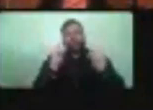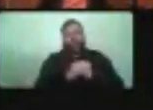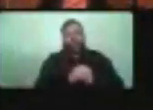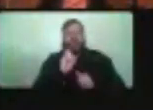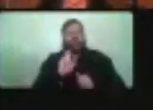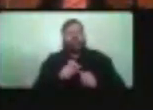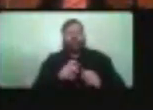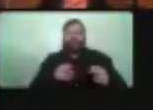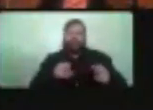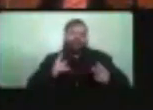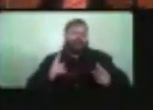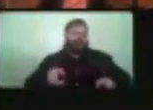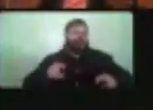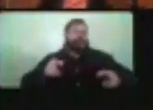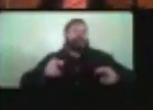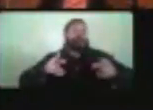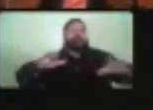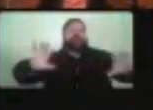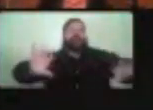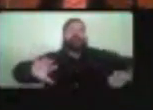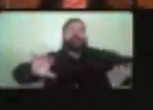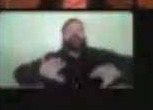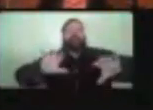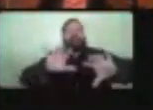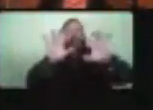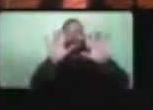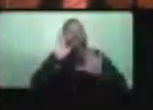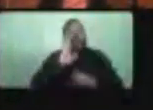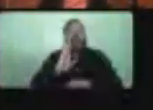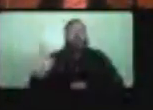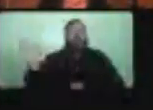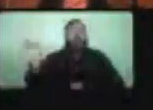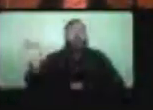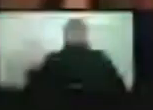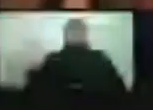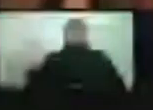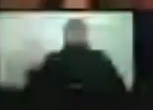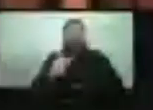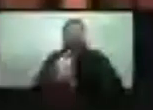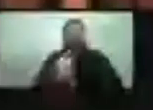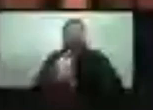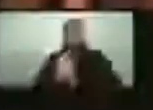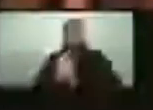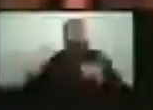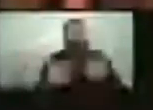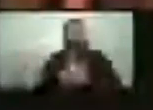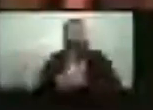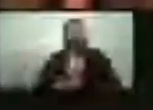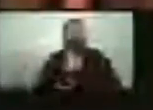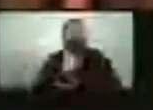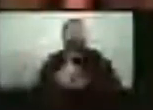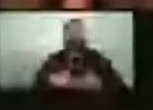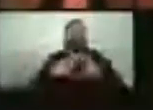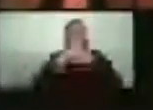Ambazo zina tofauti kubwa sana ya kivifaa, ni jambo hilo alipaswi